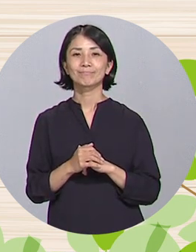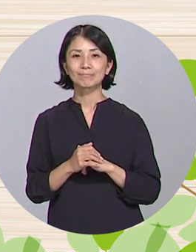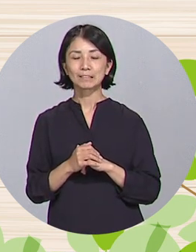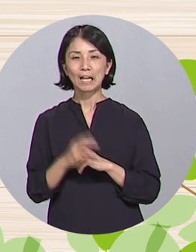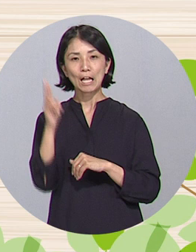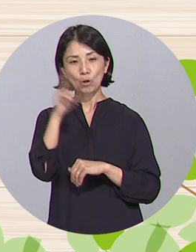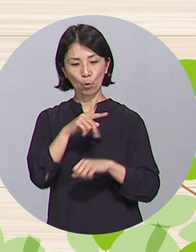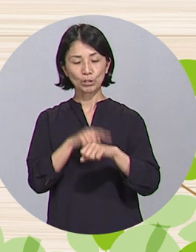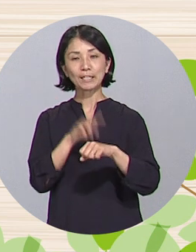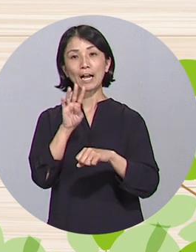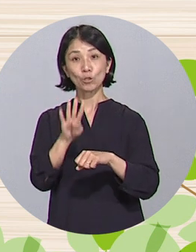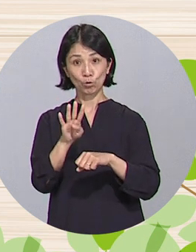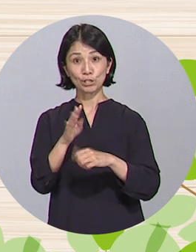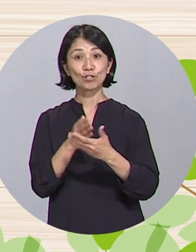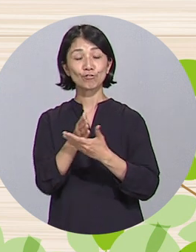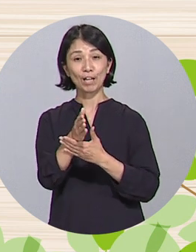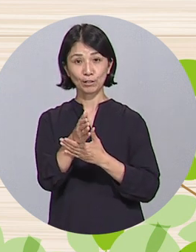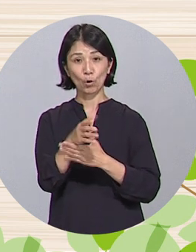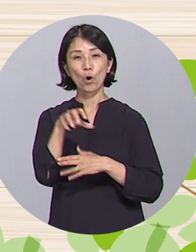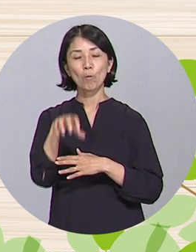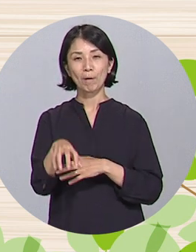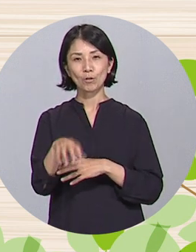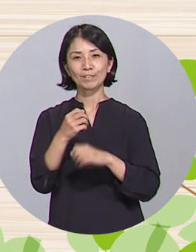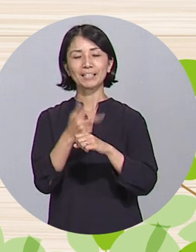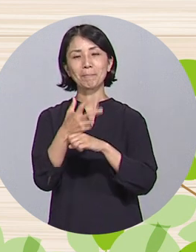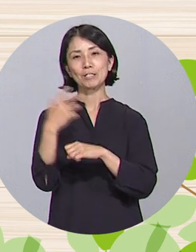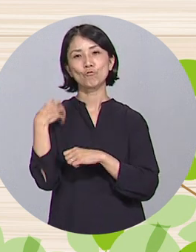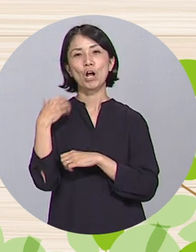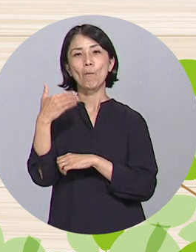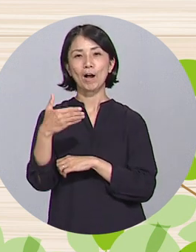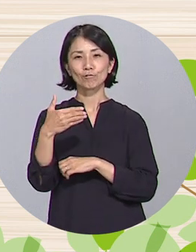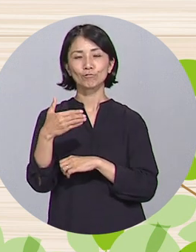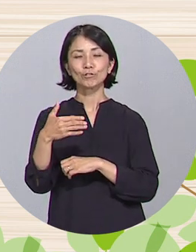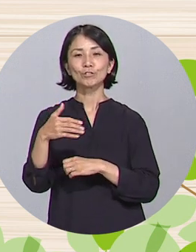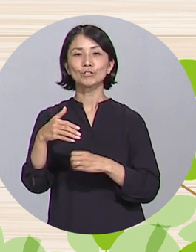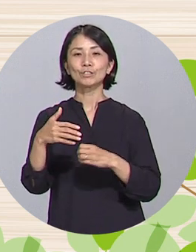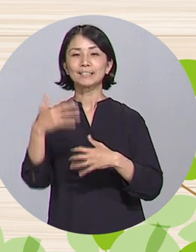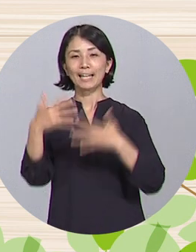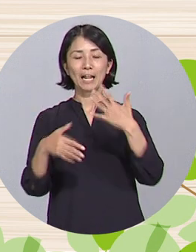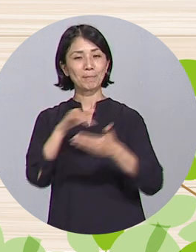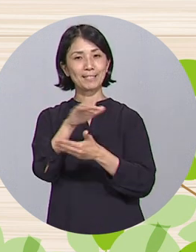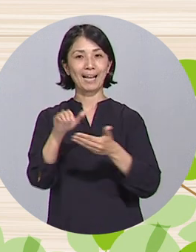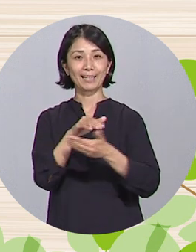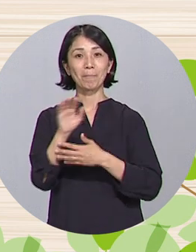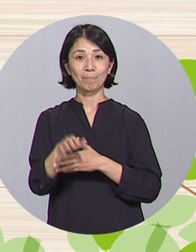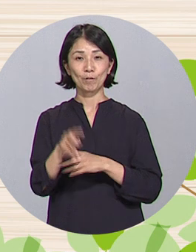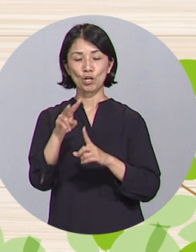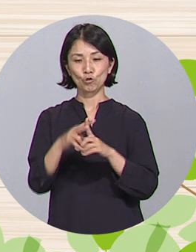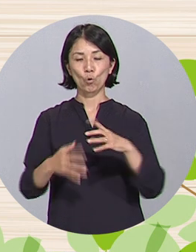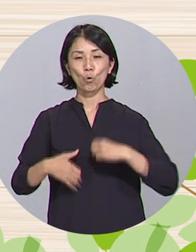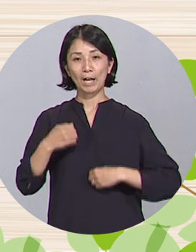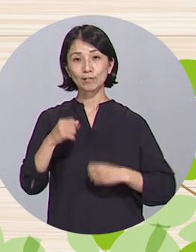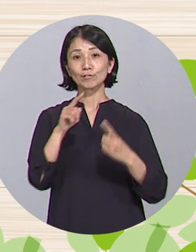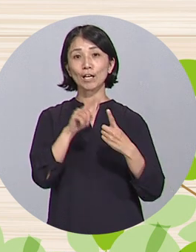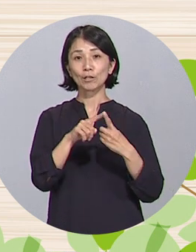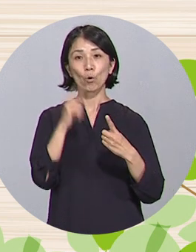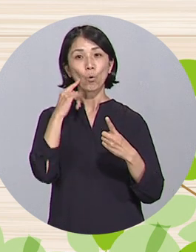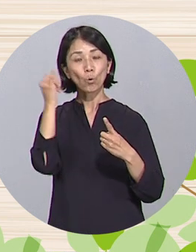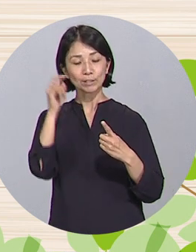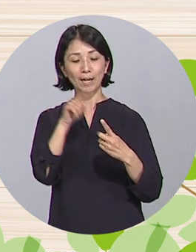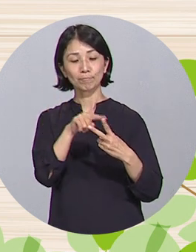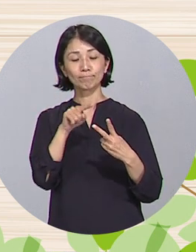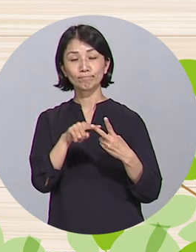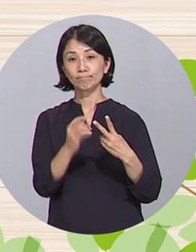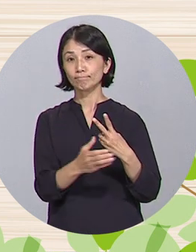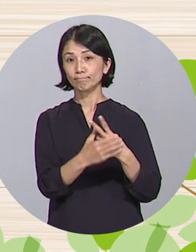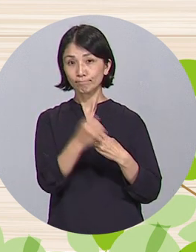4時ごろから。場所はさいたま市浦和区のテレタマです。小学生とその保護者それぞれ1